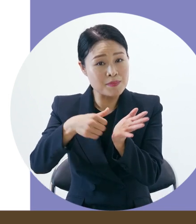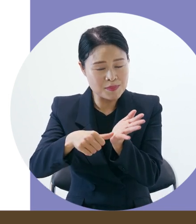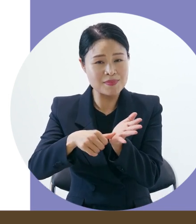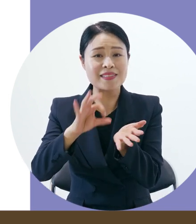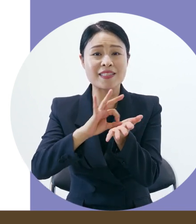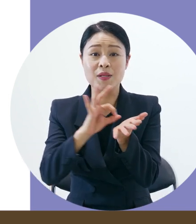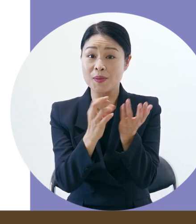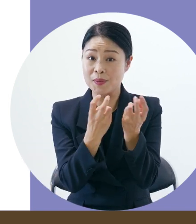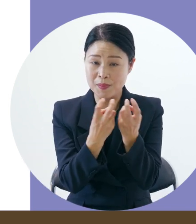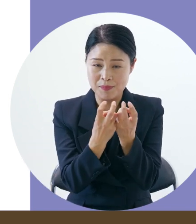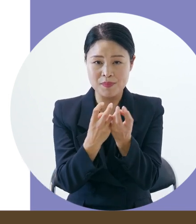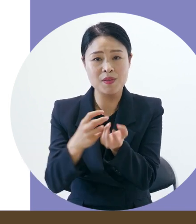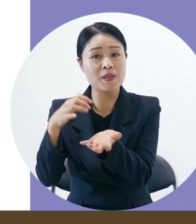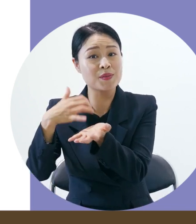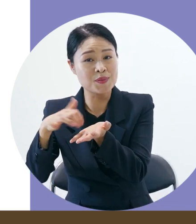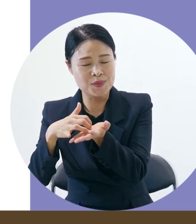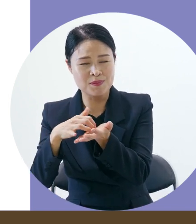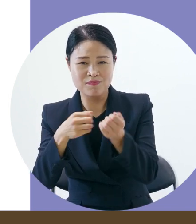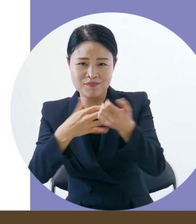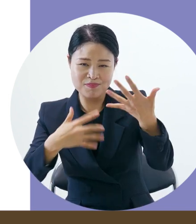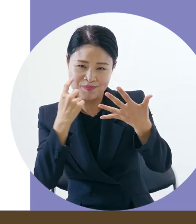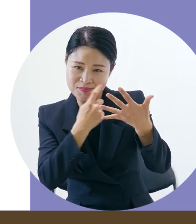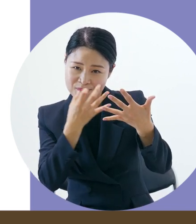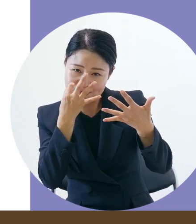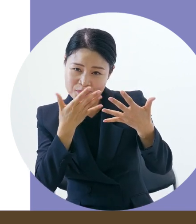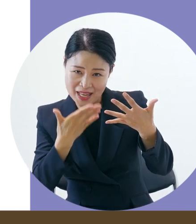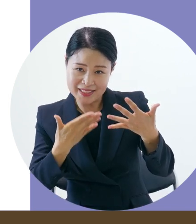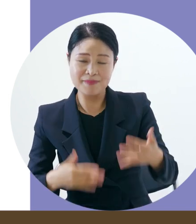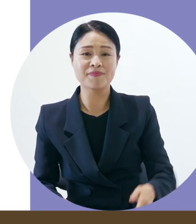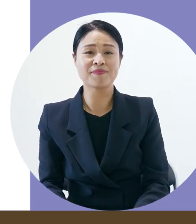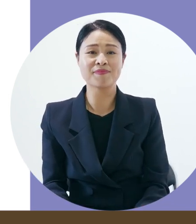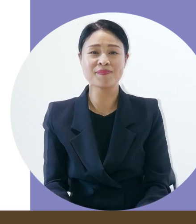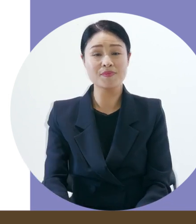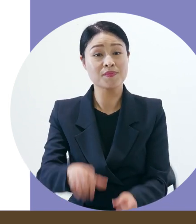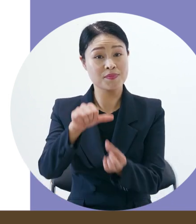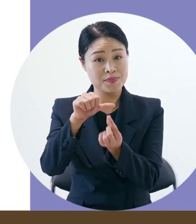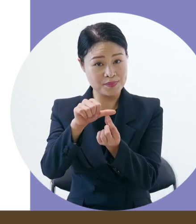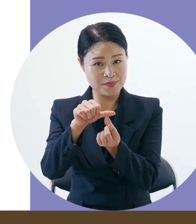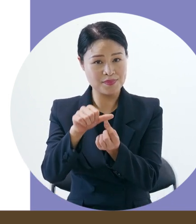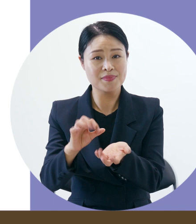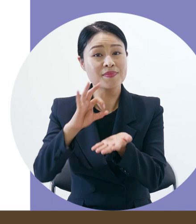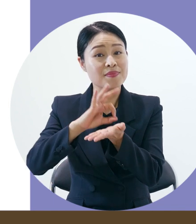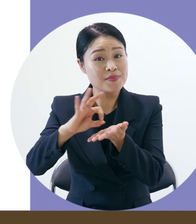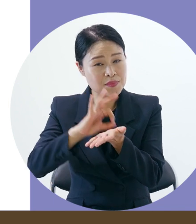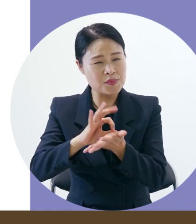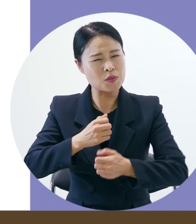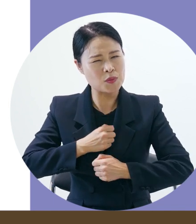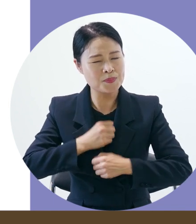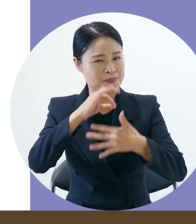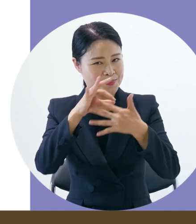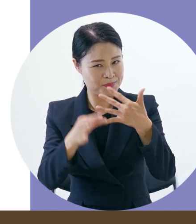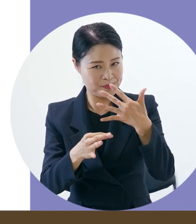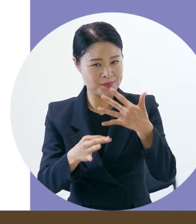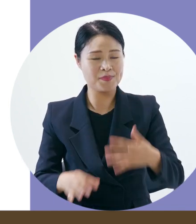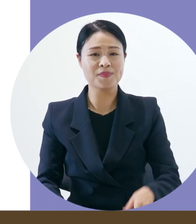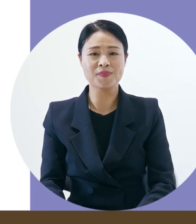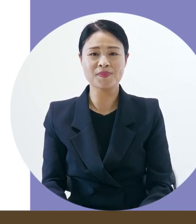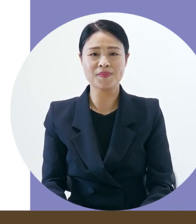제품을 사용하는 방법 및 횟수를 확인할 수 있습니다. 다섯 번째,